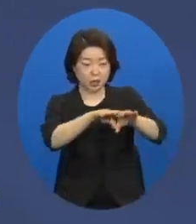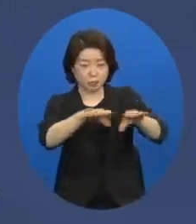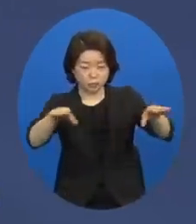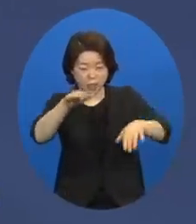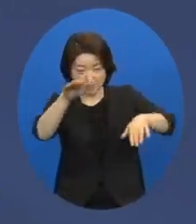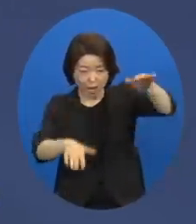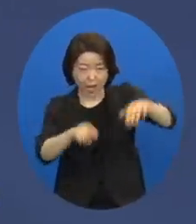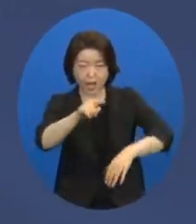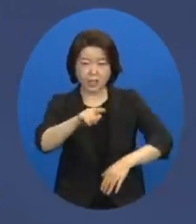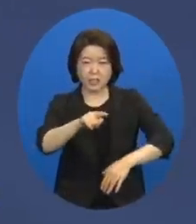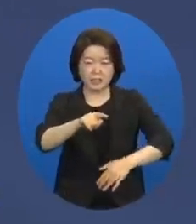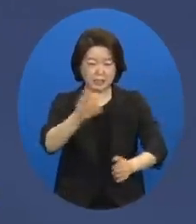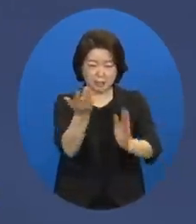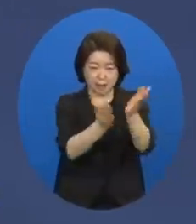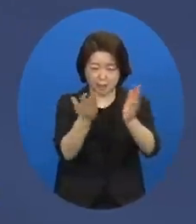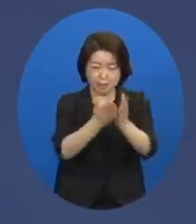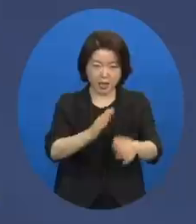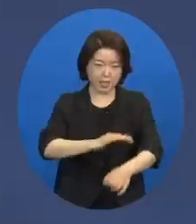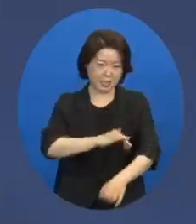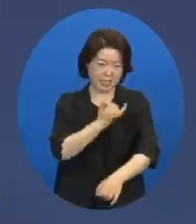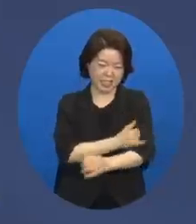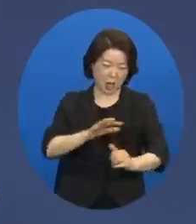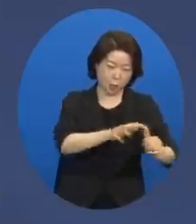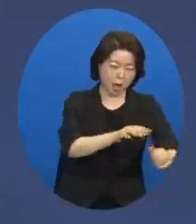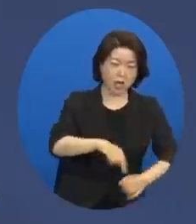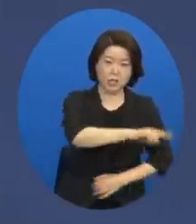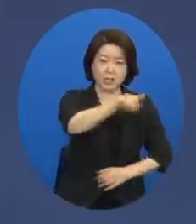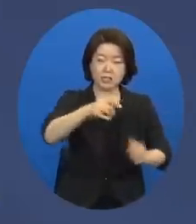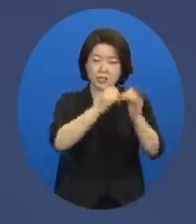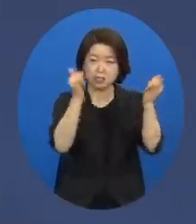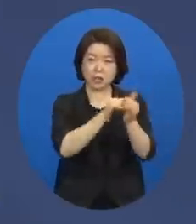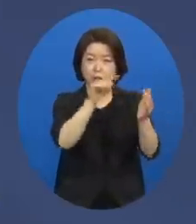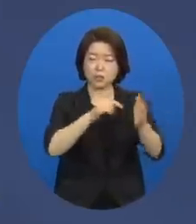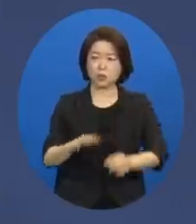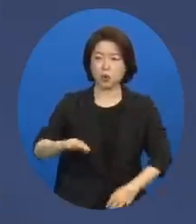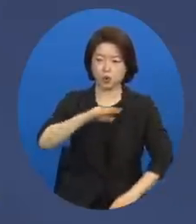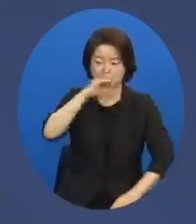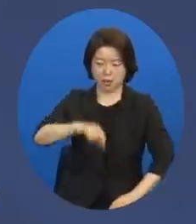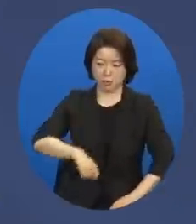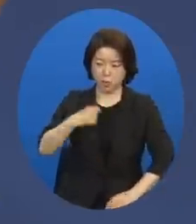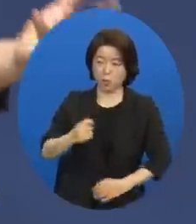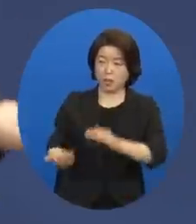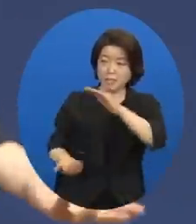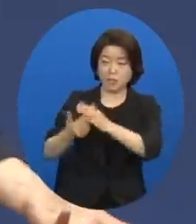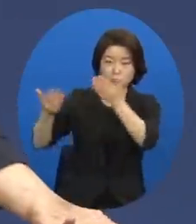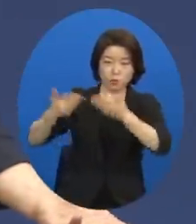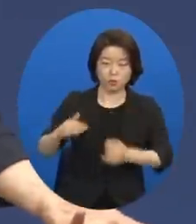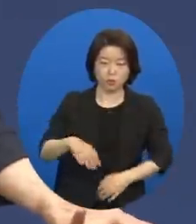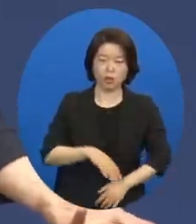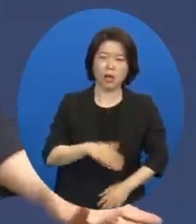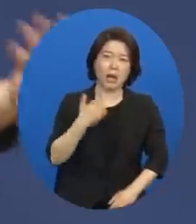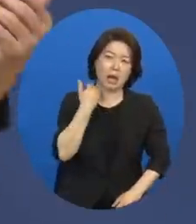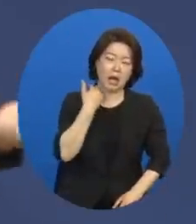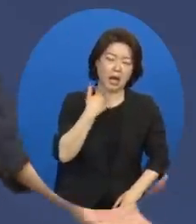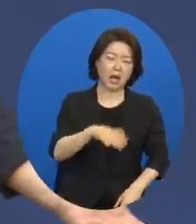부조리의 인권 탄압의 이런 세계 속에서 우리에게 정의를 실현해 주고 우리 소외된 자가